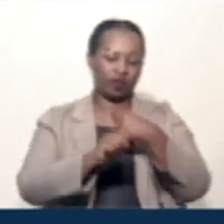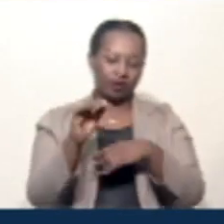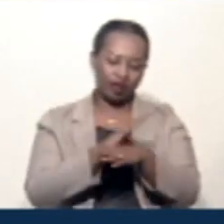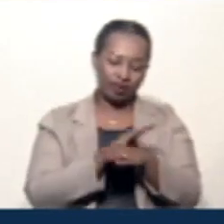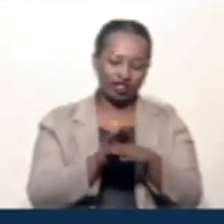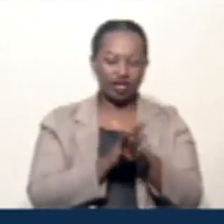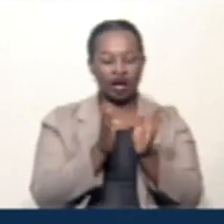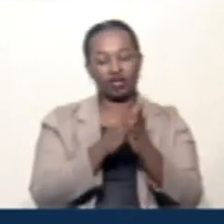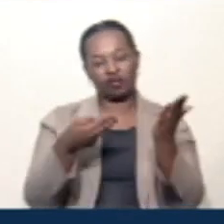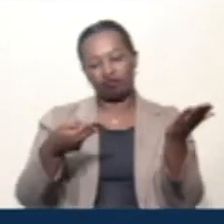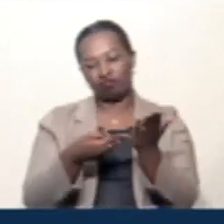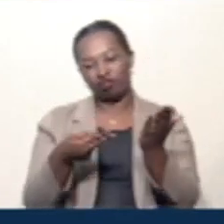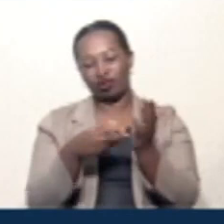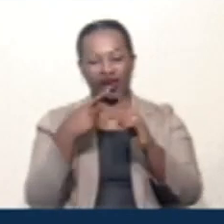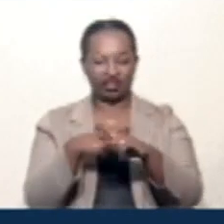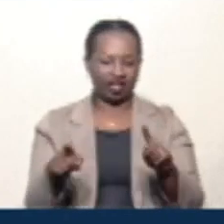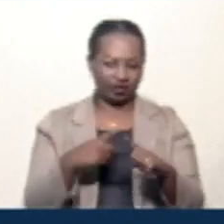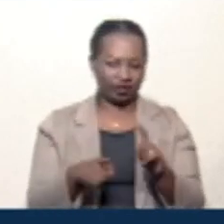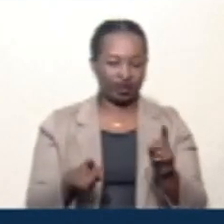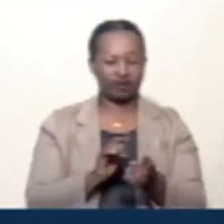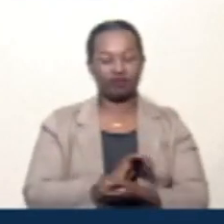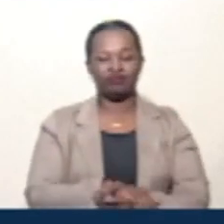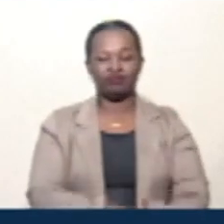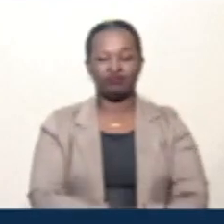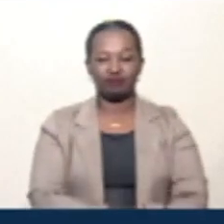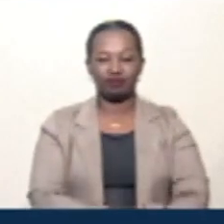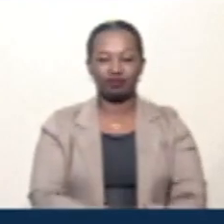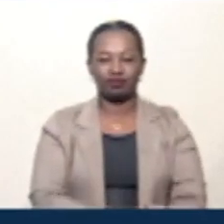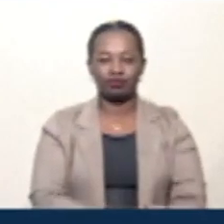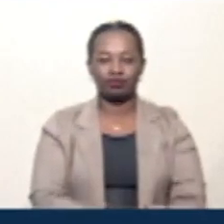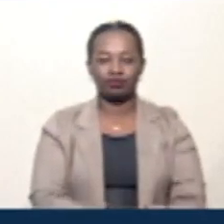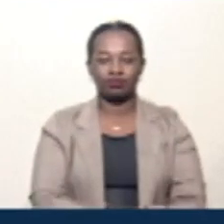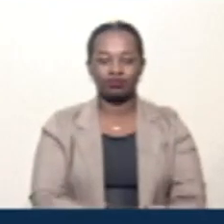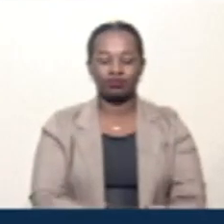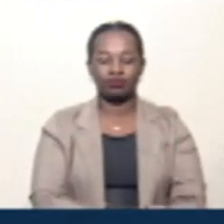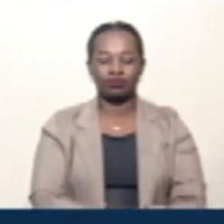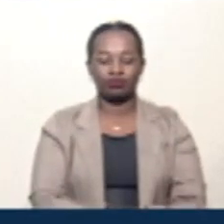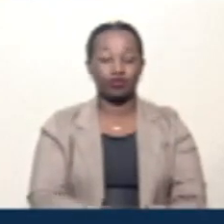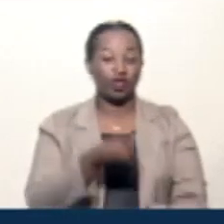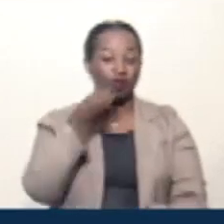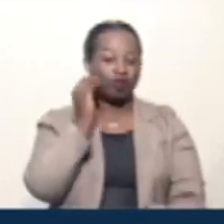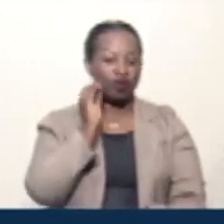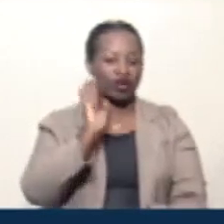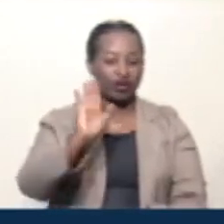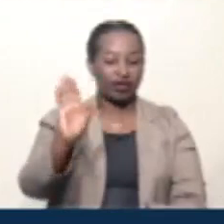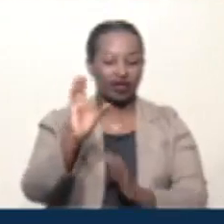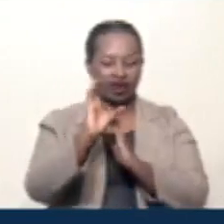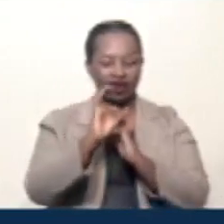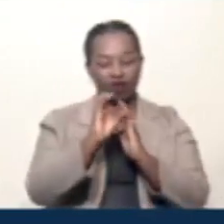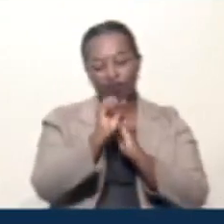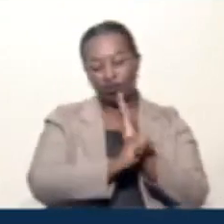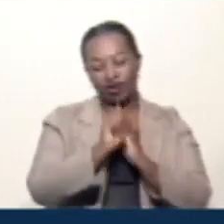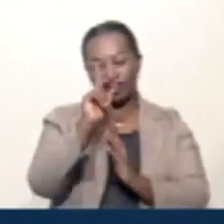ndetse n'imyuga itandukanye. Ni ngo twategura Consolate Kamagaje Murugiwe mu kagari ka Musebeya mu murenge wa